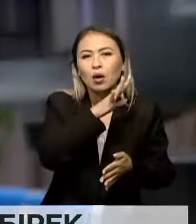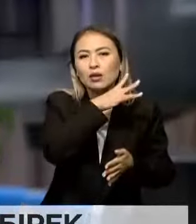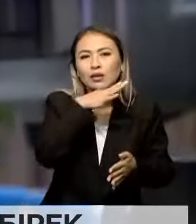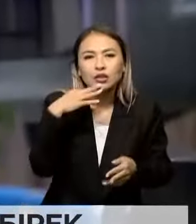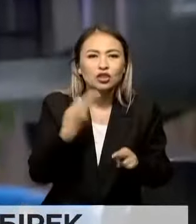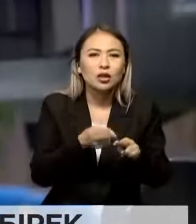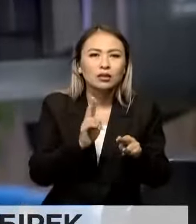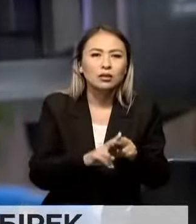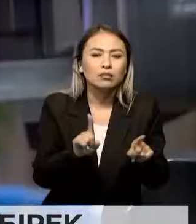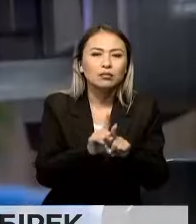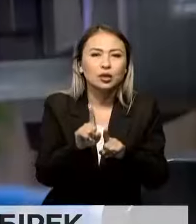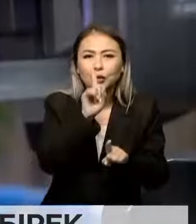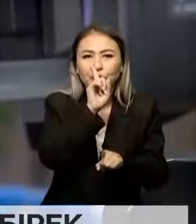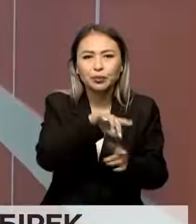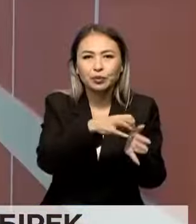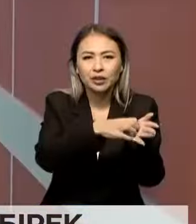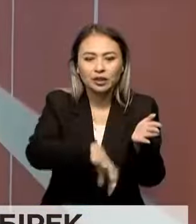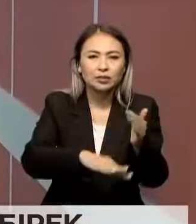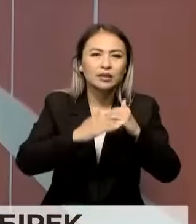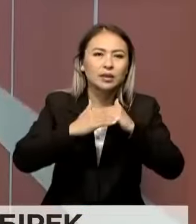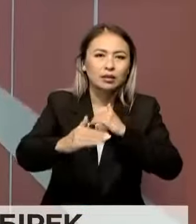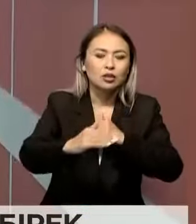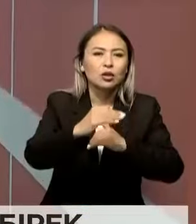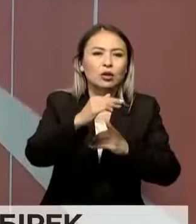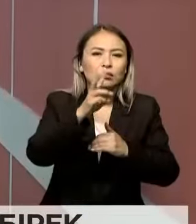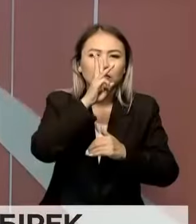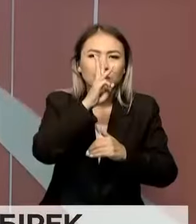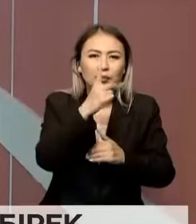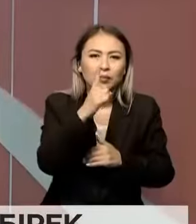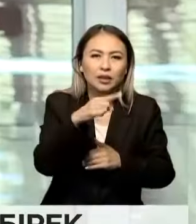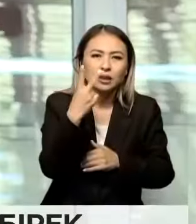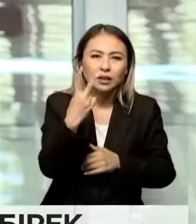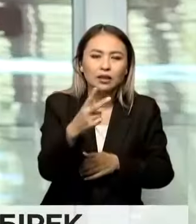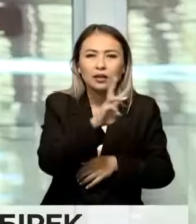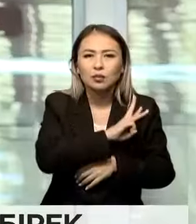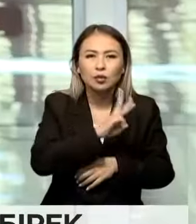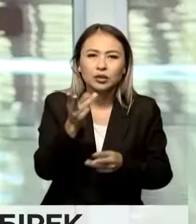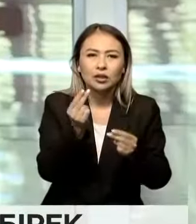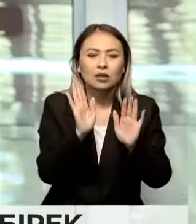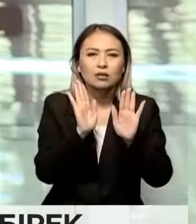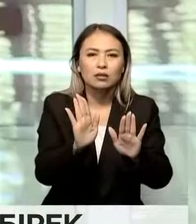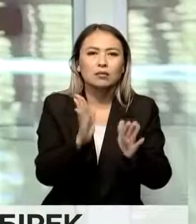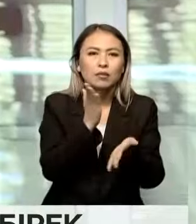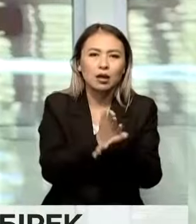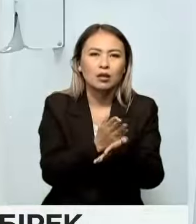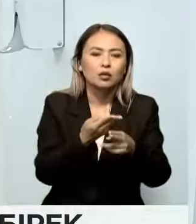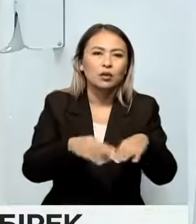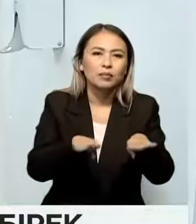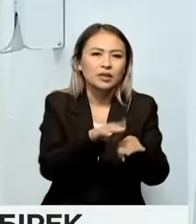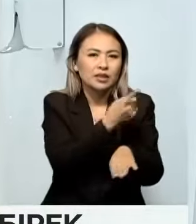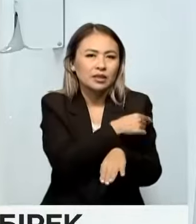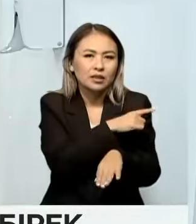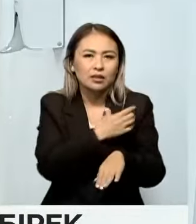сомадан артылғандардан жарна алынбайды. Мәселен, елімізде еңбек өтілі жоғары, еңбекақысы 1 миллион 200 мың теңгеден асатындар бар, алайда